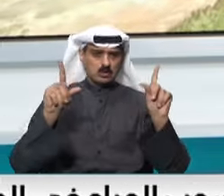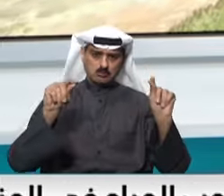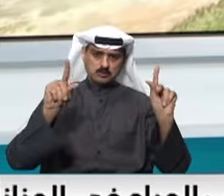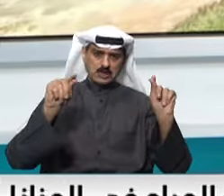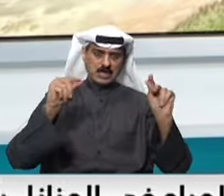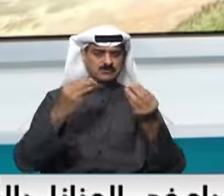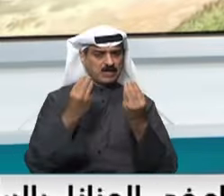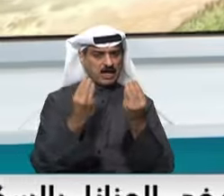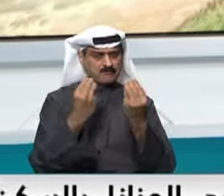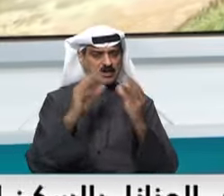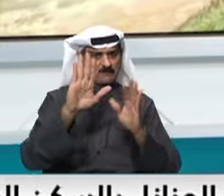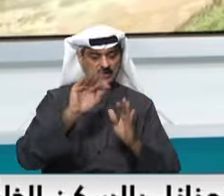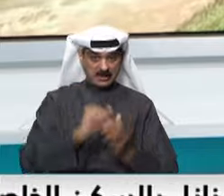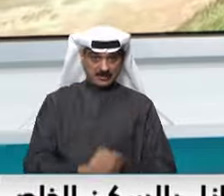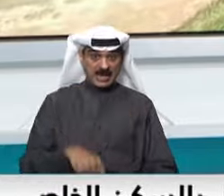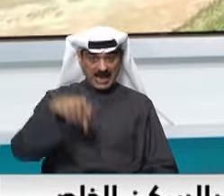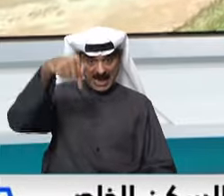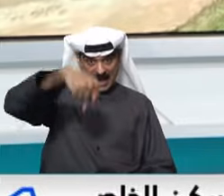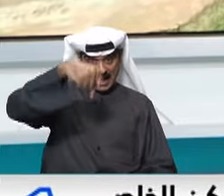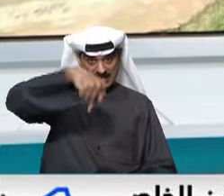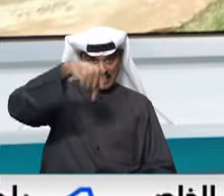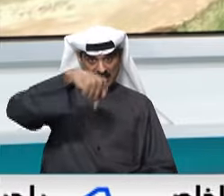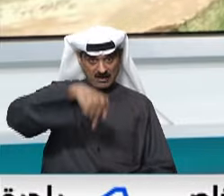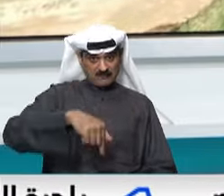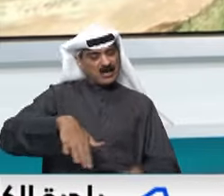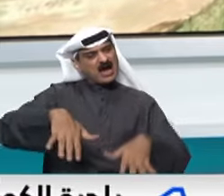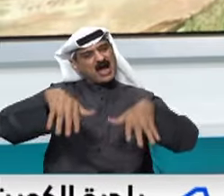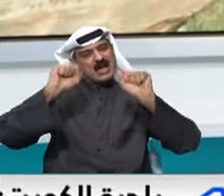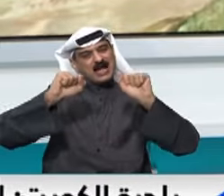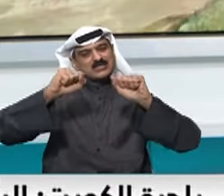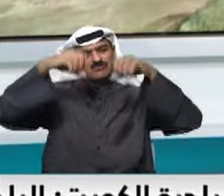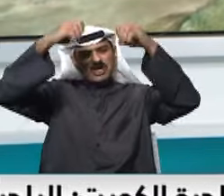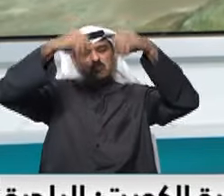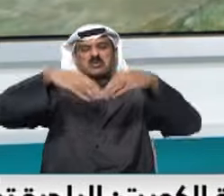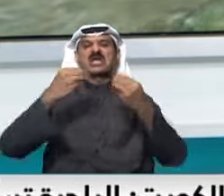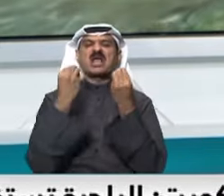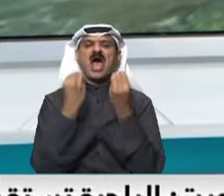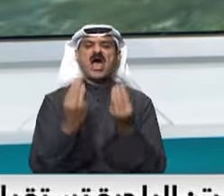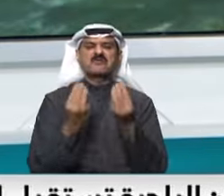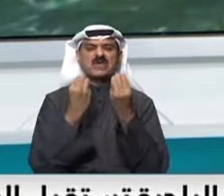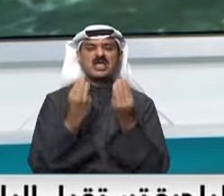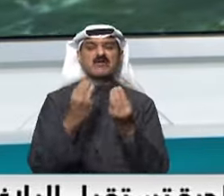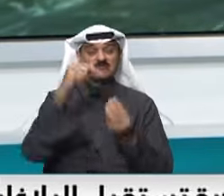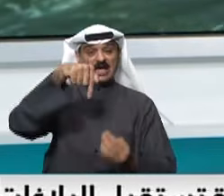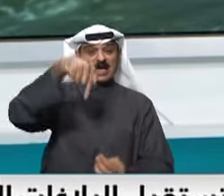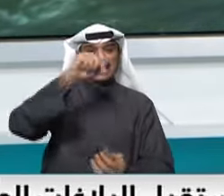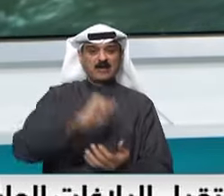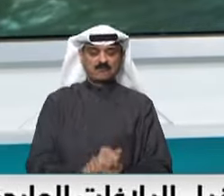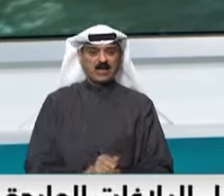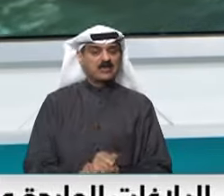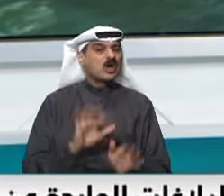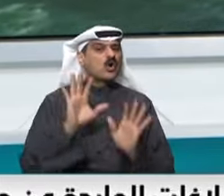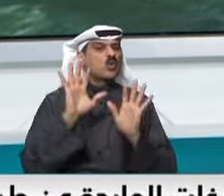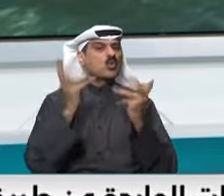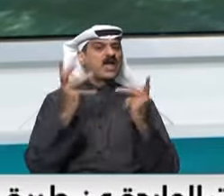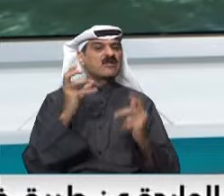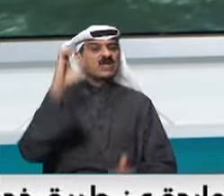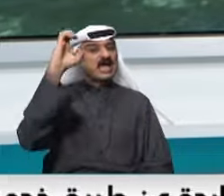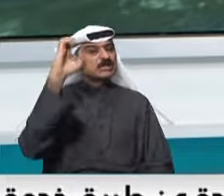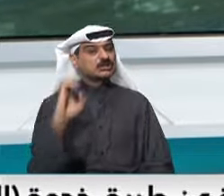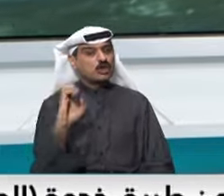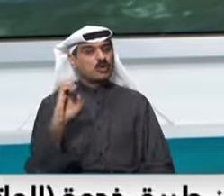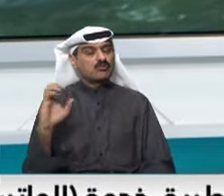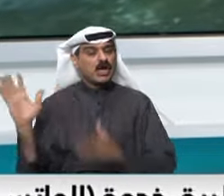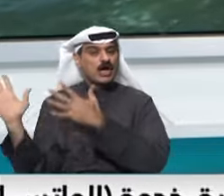البلاد، الآن في هذه اللحظة انتهت الحالة المطرية. أمطار خفيفة جدا على بعض المناطق الجنوبية، أيضا الرياح الجنوبية